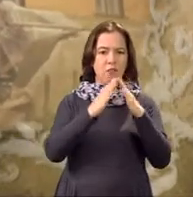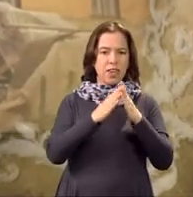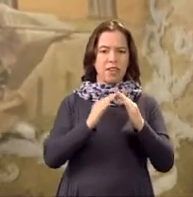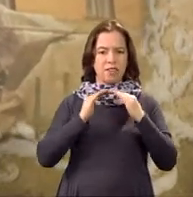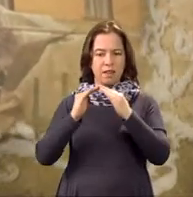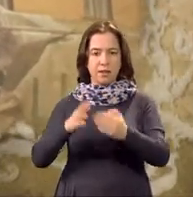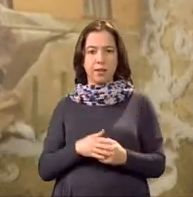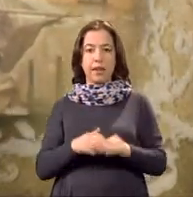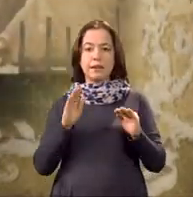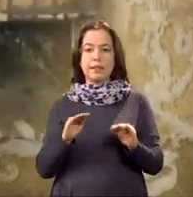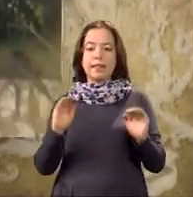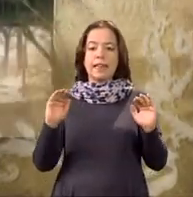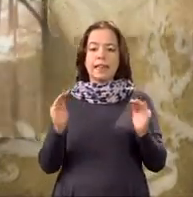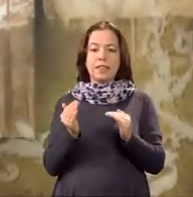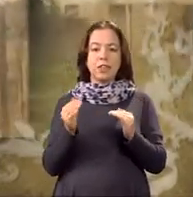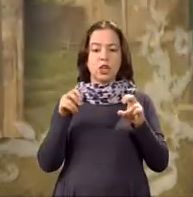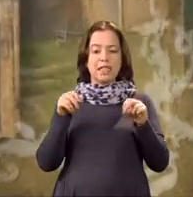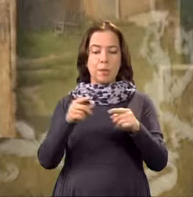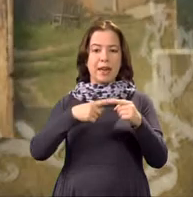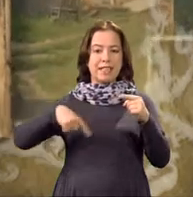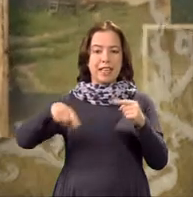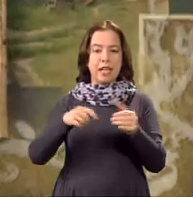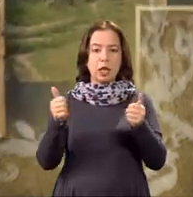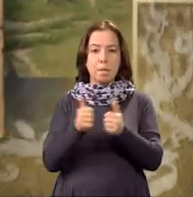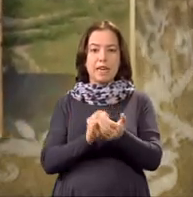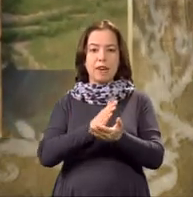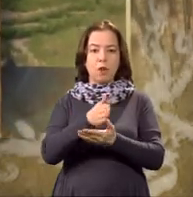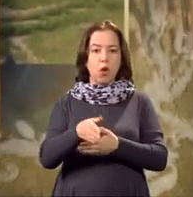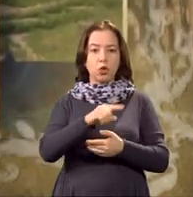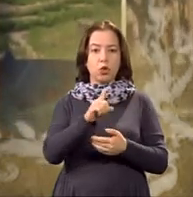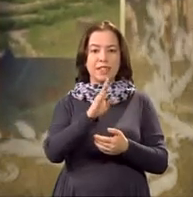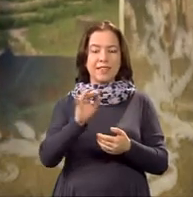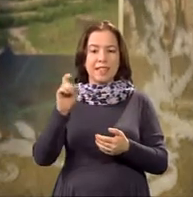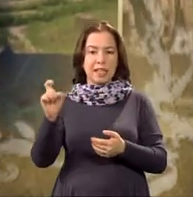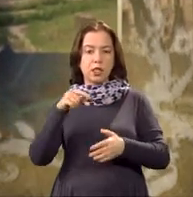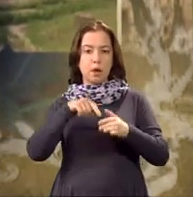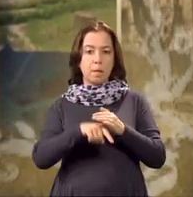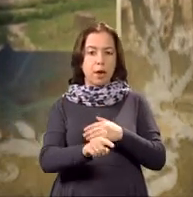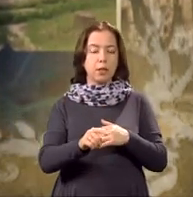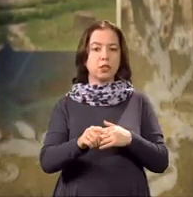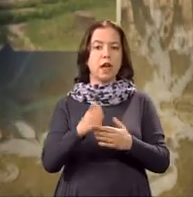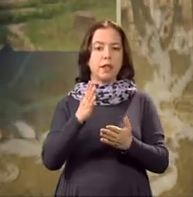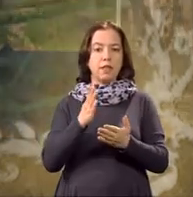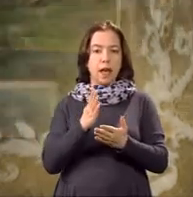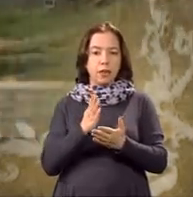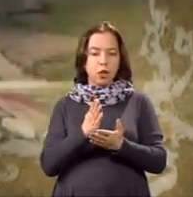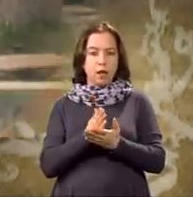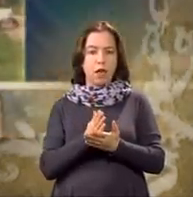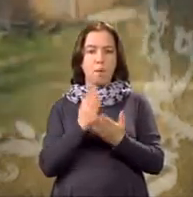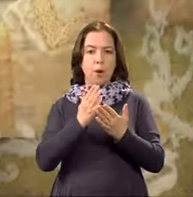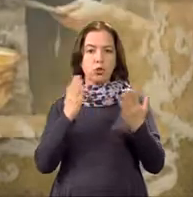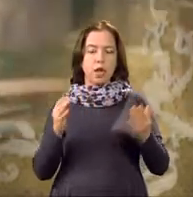тільки невелика земельна ділянка біля входу до Звіринецьких печер належала музею історії